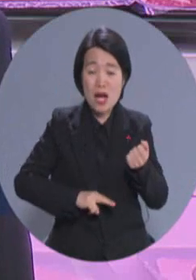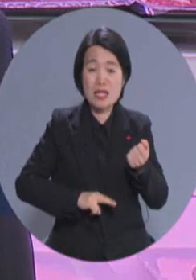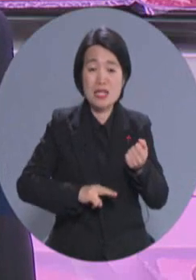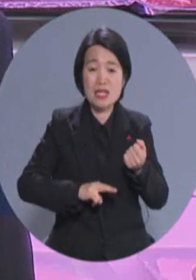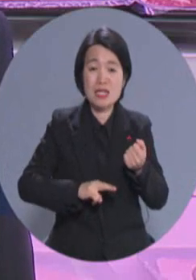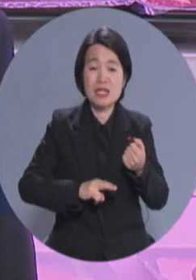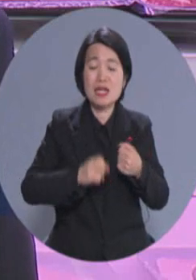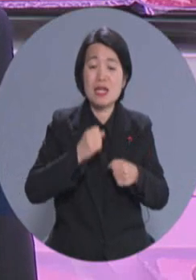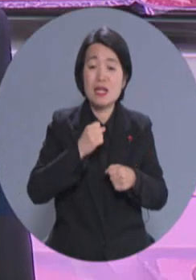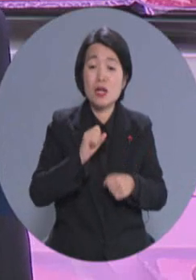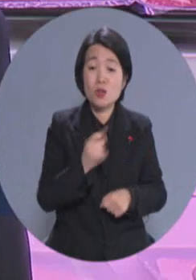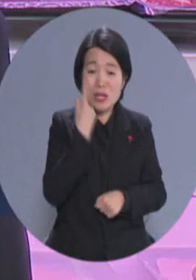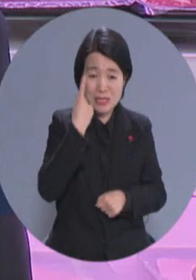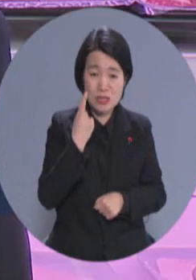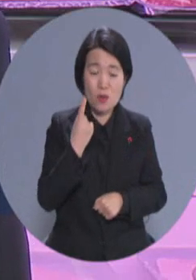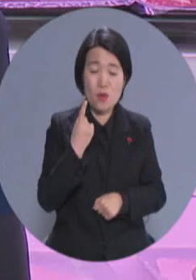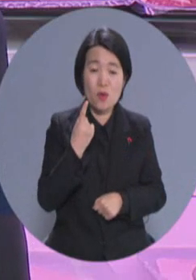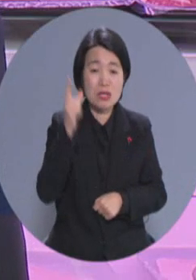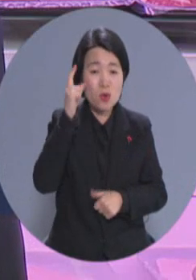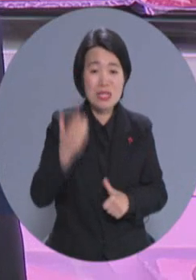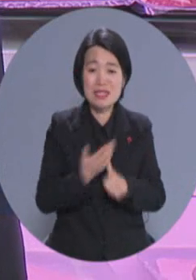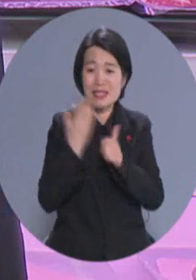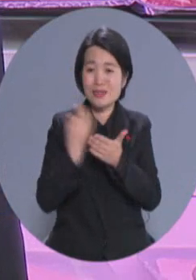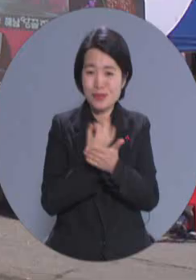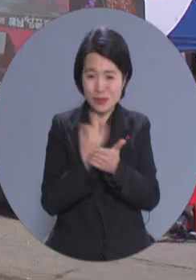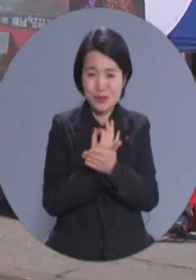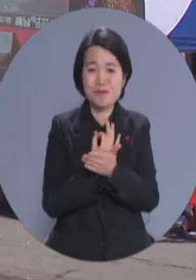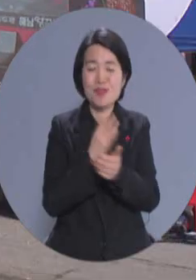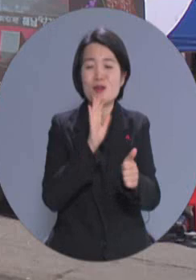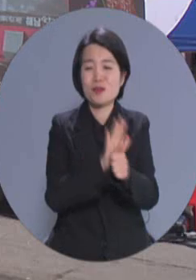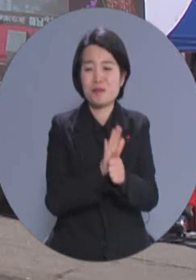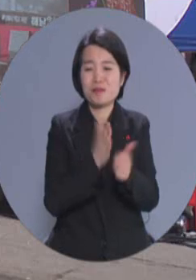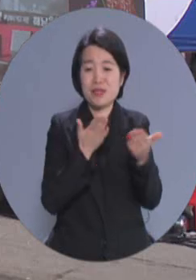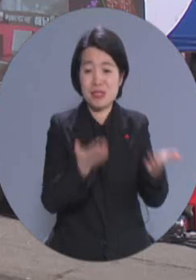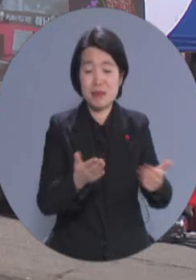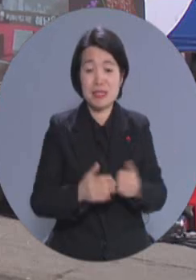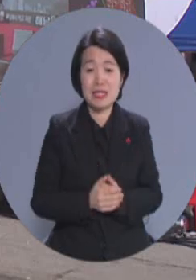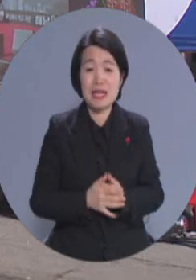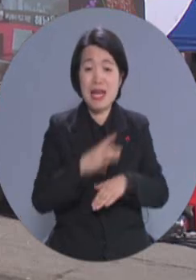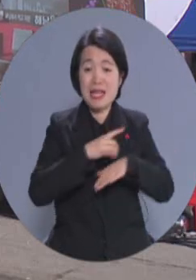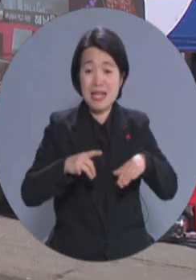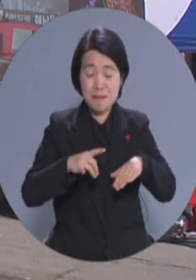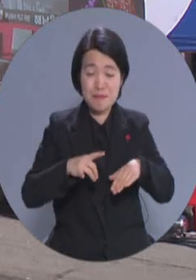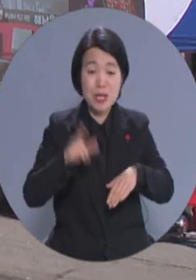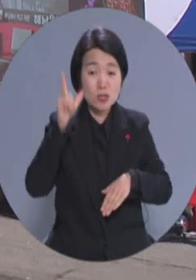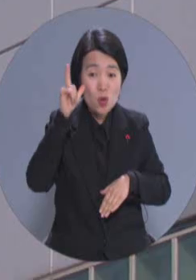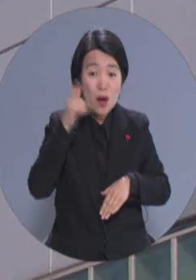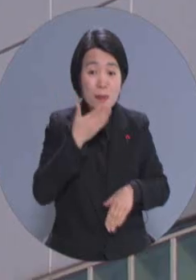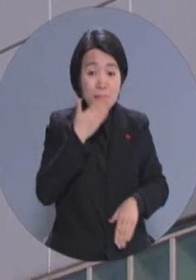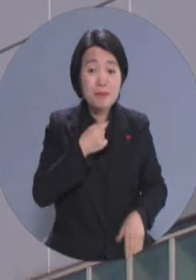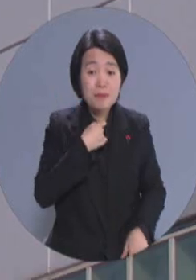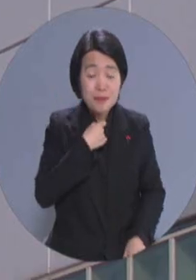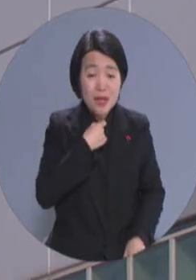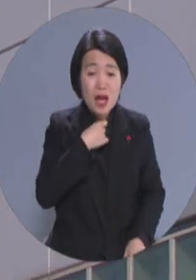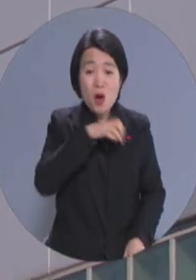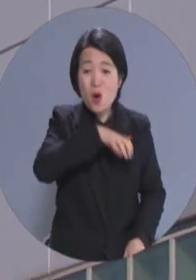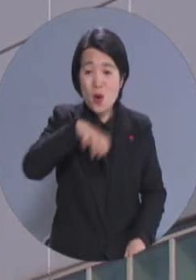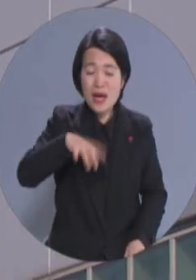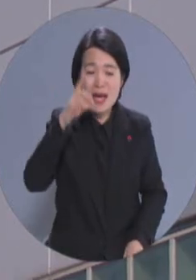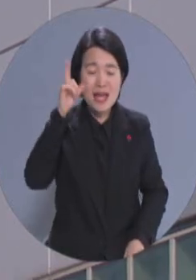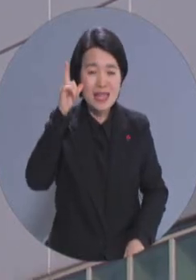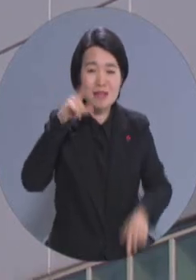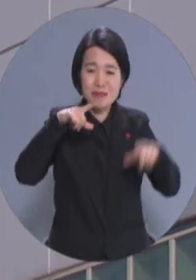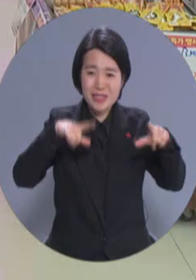농가의 소득 창출에 앞장서겠습니다 현재 해남땅끝 한우를 맞볼 수 있는 곳은 해남지역